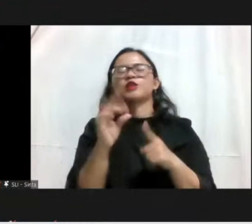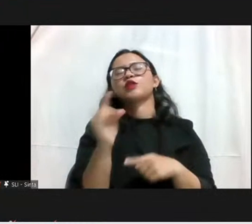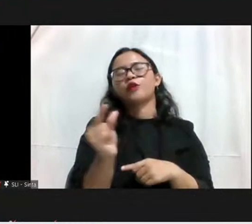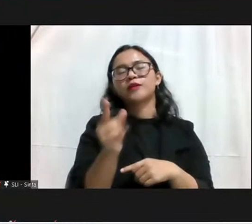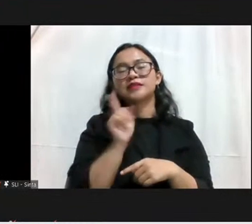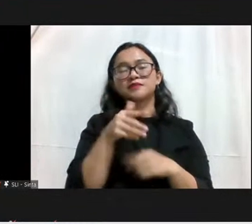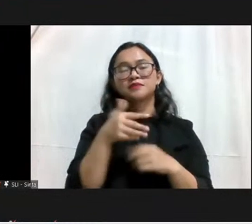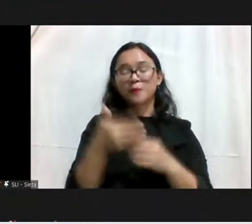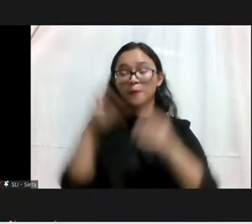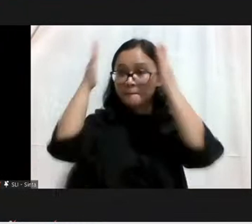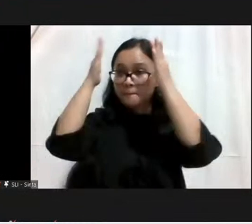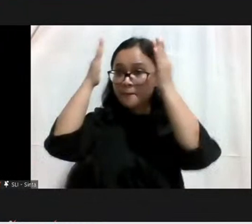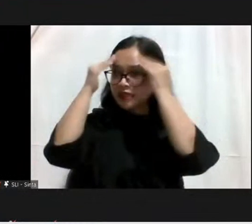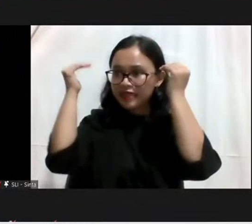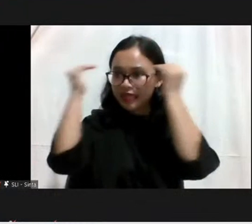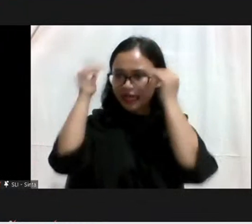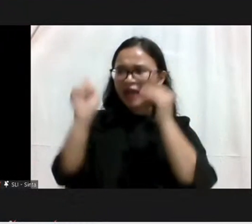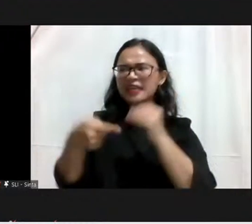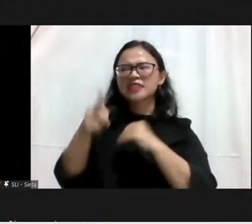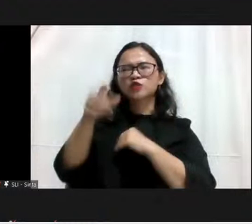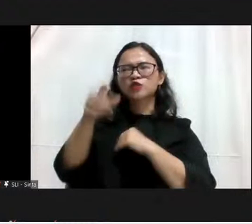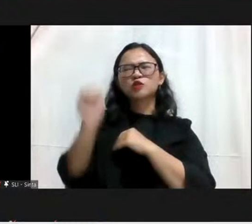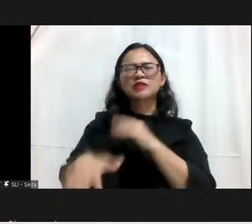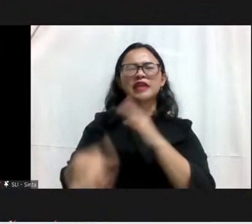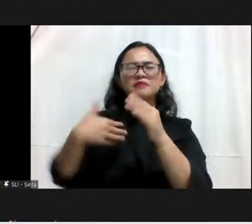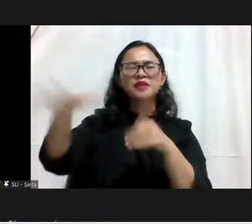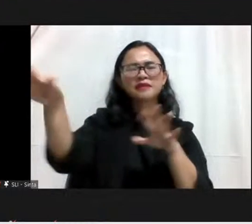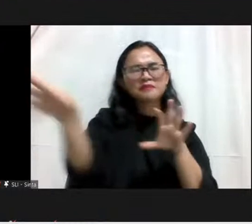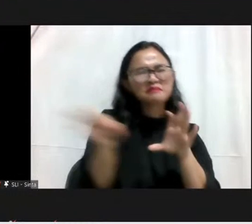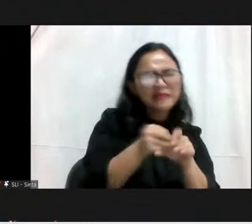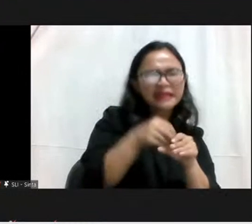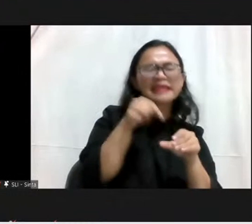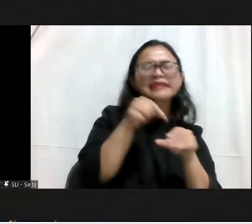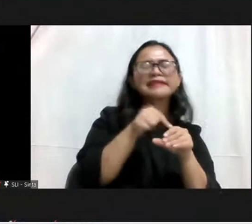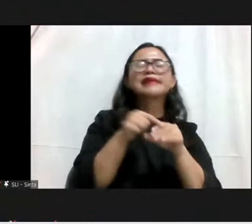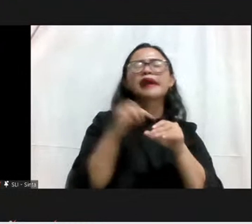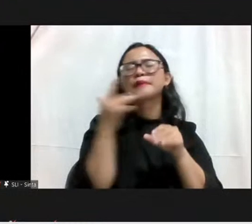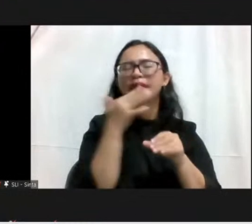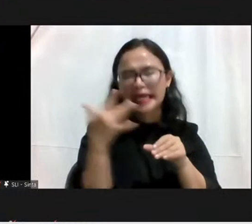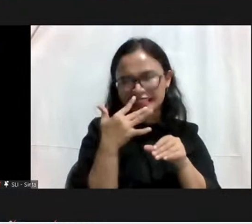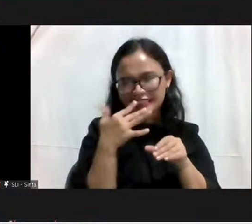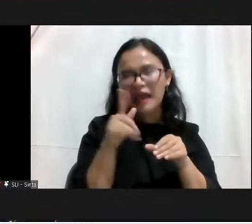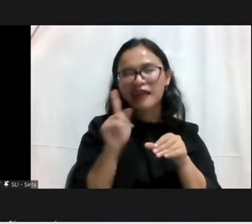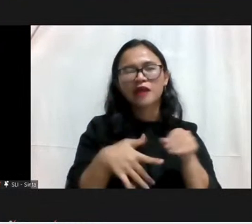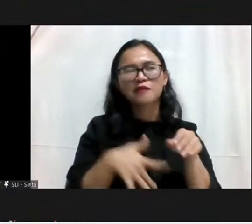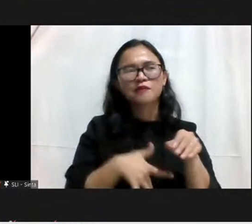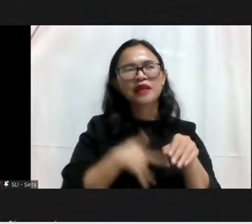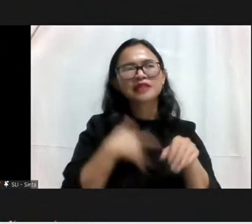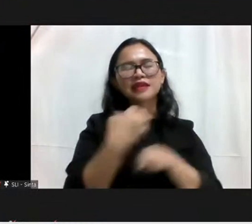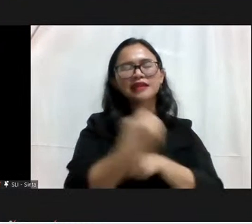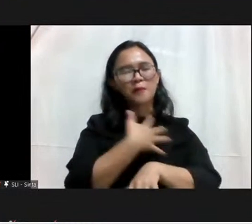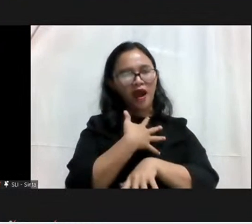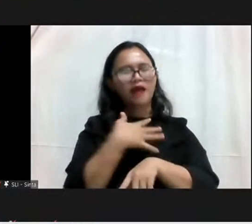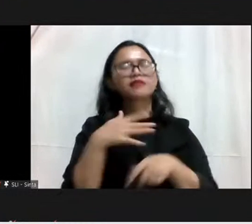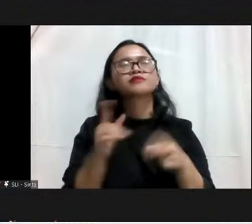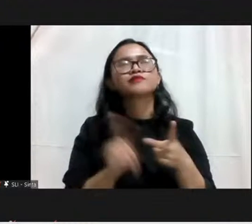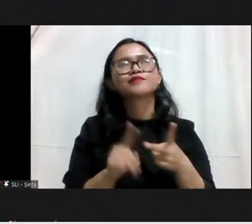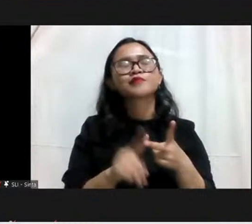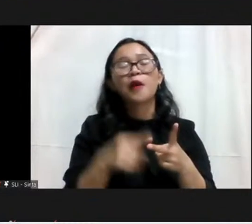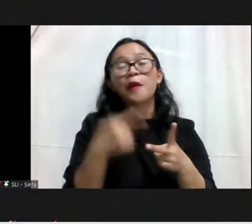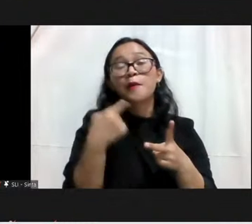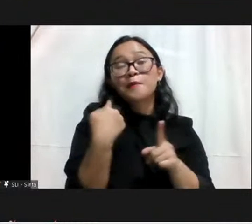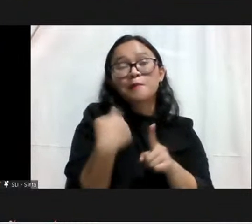petani yang hidup di dalamnya dan juga berkaitan dengan ee apa namanya pemain-pemain